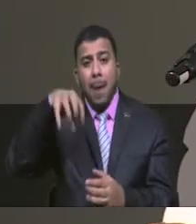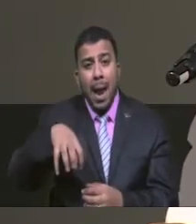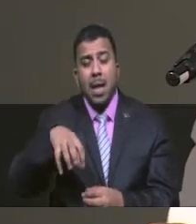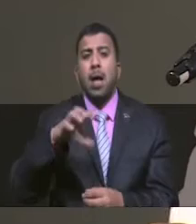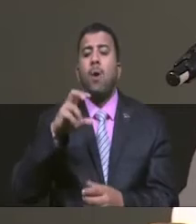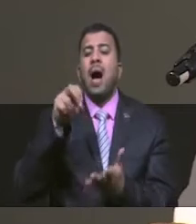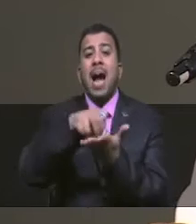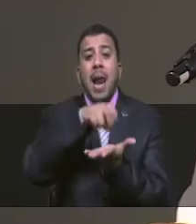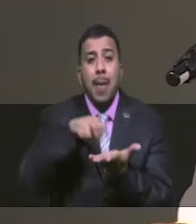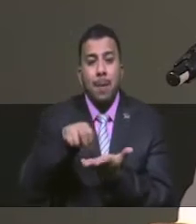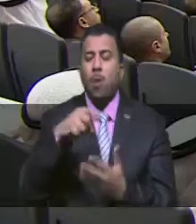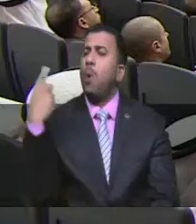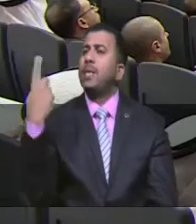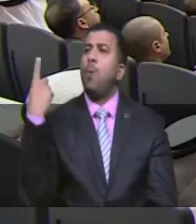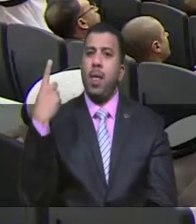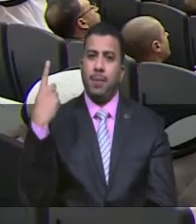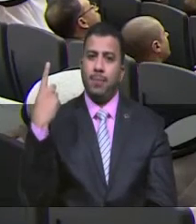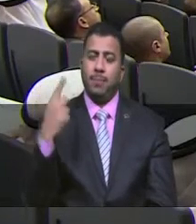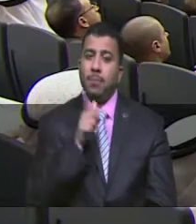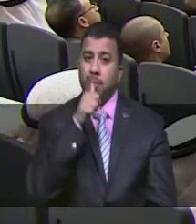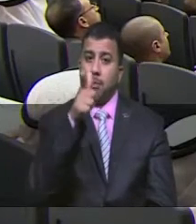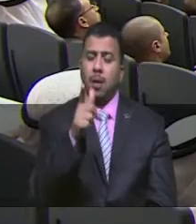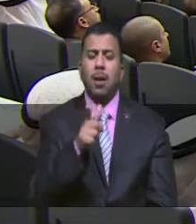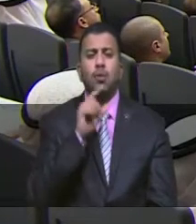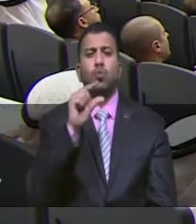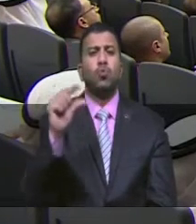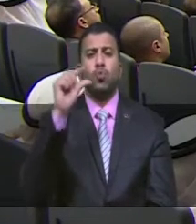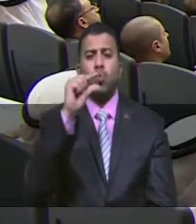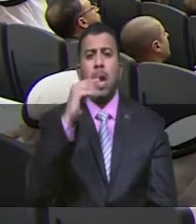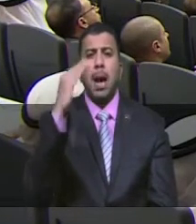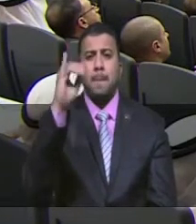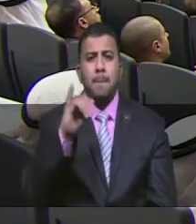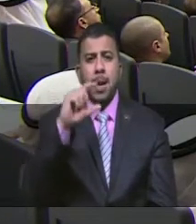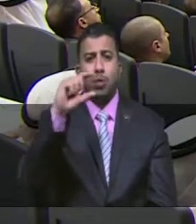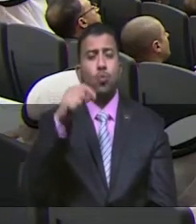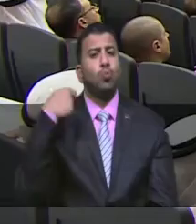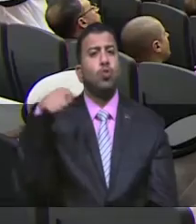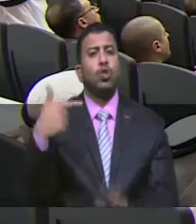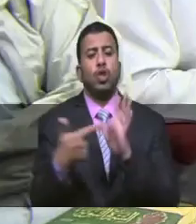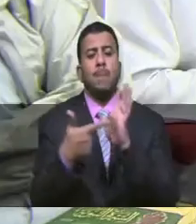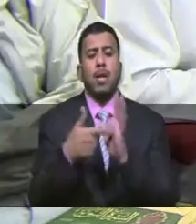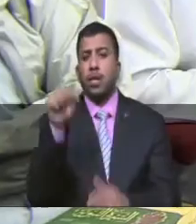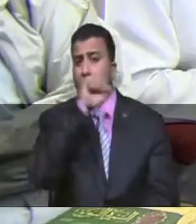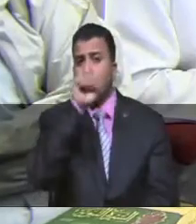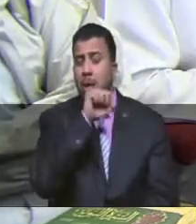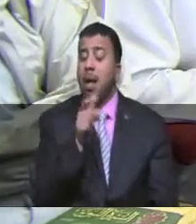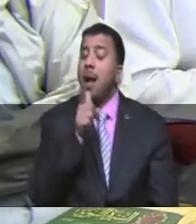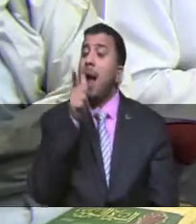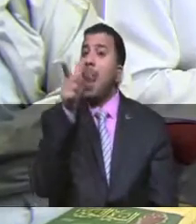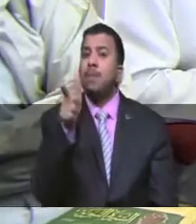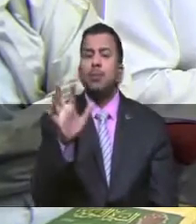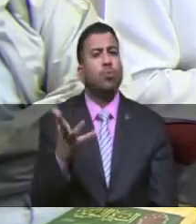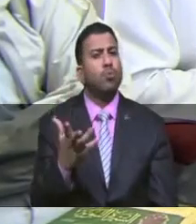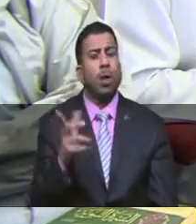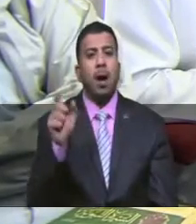وإقليميا ودوليا. بدوره ألقى الدكتور حميد مجول النعيمي مدير جامعة الشارقة كلمة أشار فيها